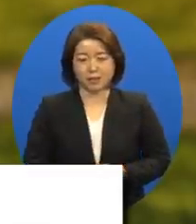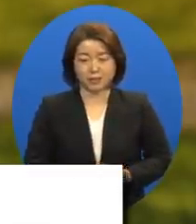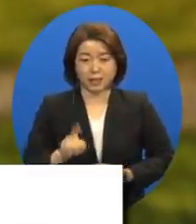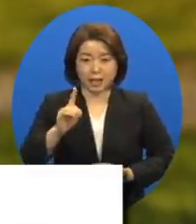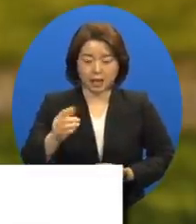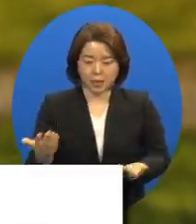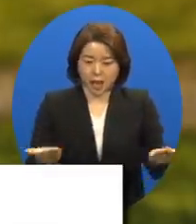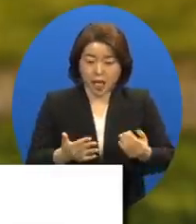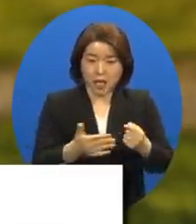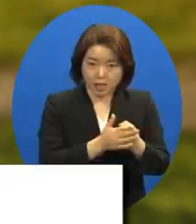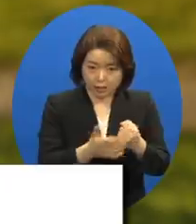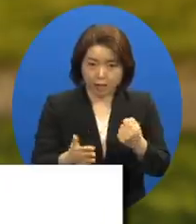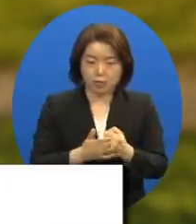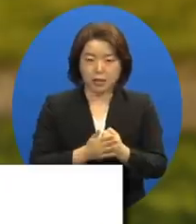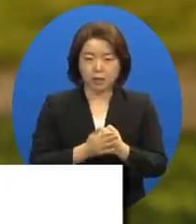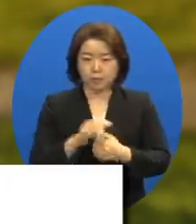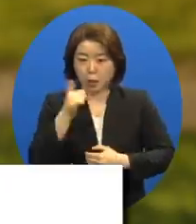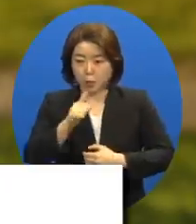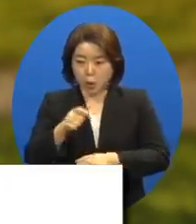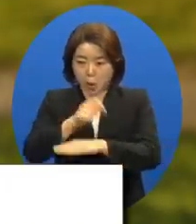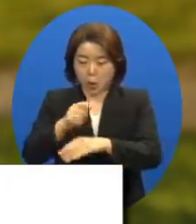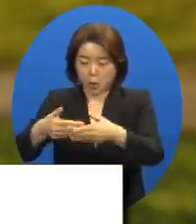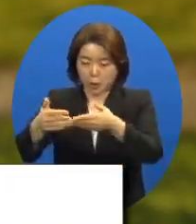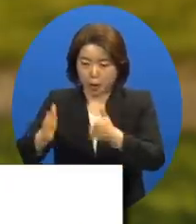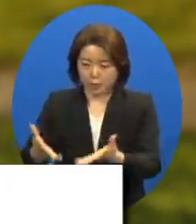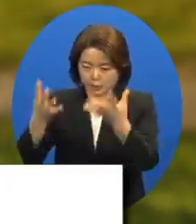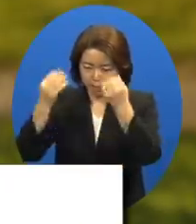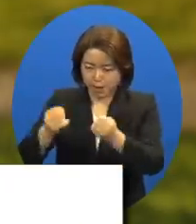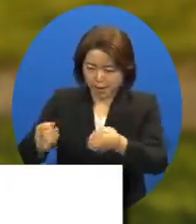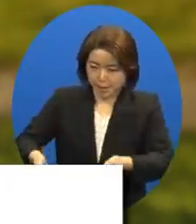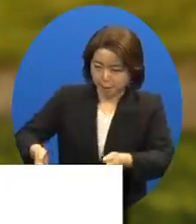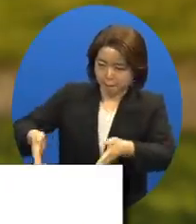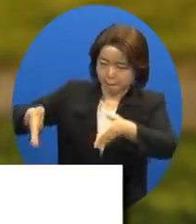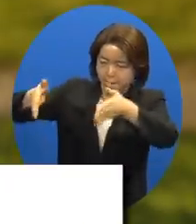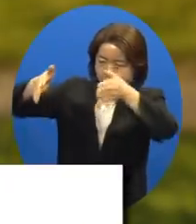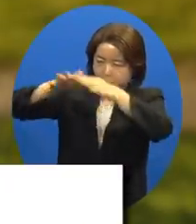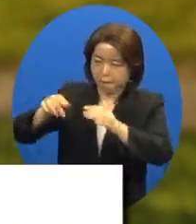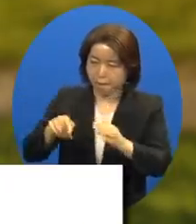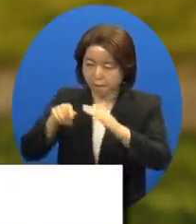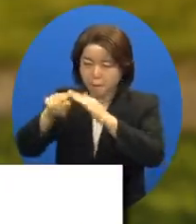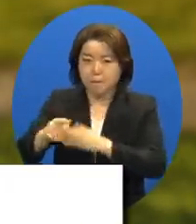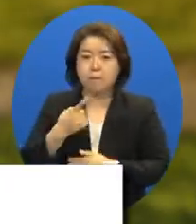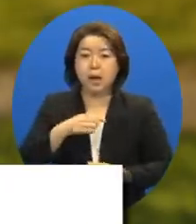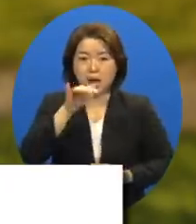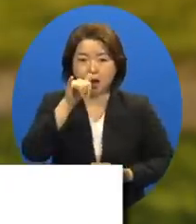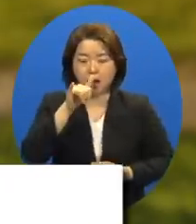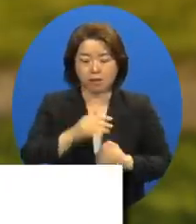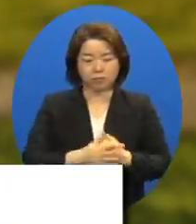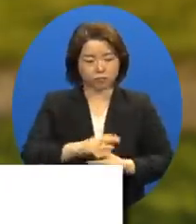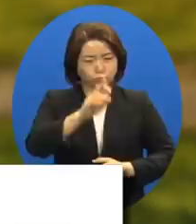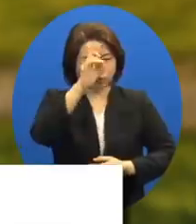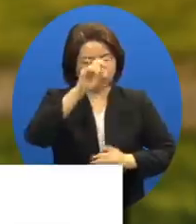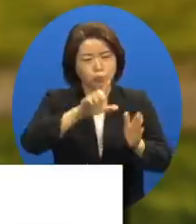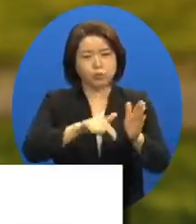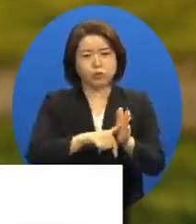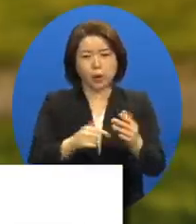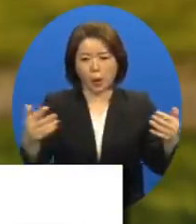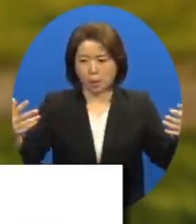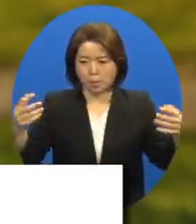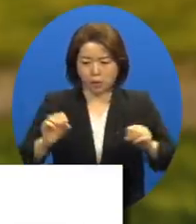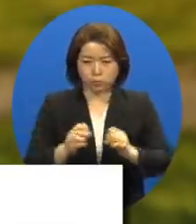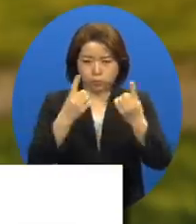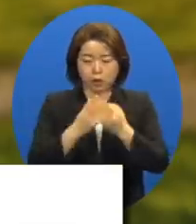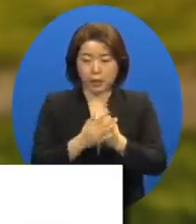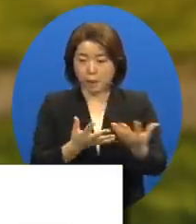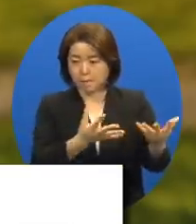한번에 업무적인 일로 변호사 사무실이 많이 모인 고급 빌딩 하야 만 했고 점심 시간이 겹쳐서 인지 많은 인파가 제